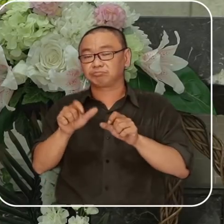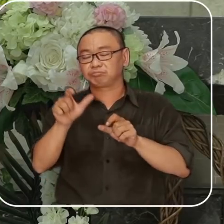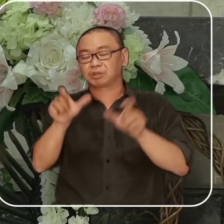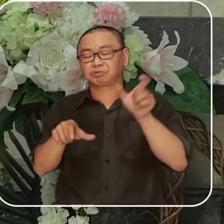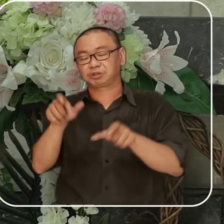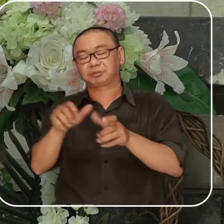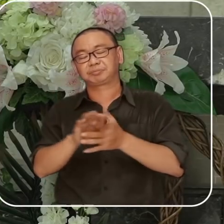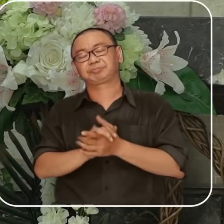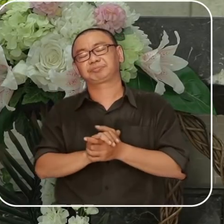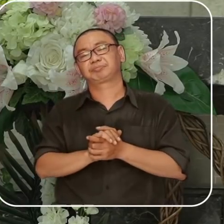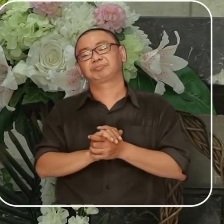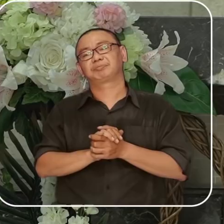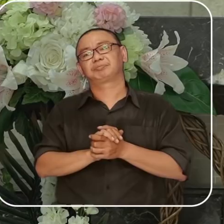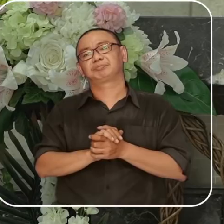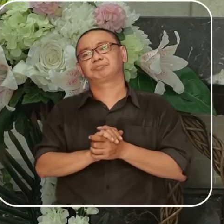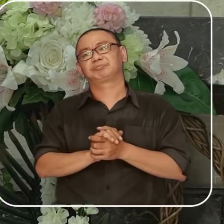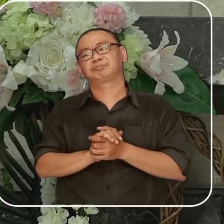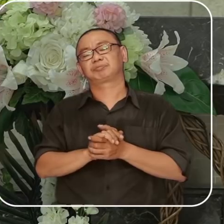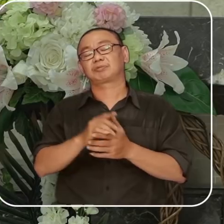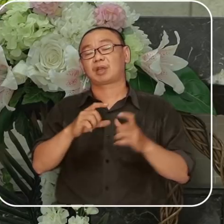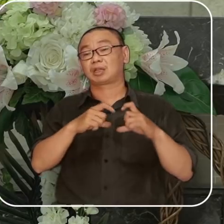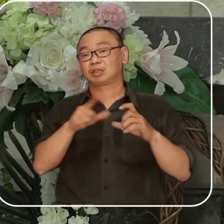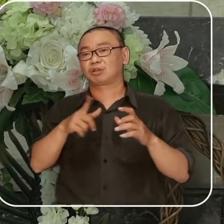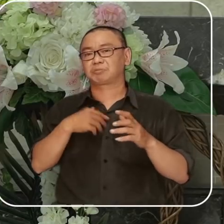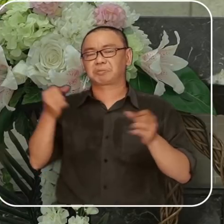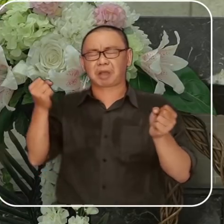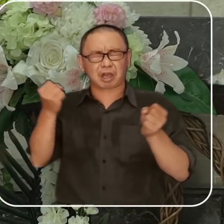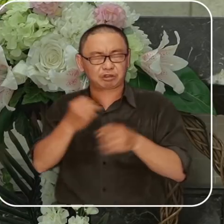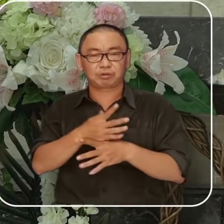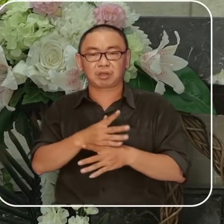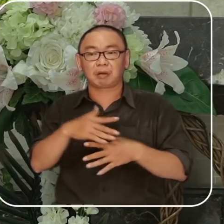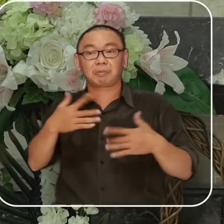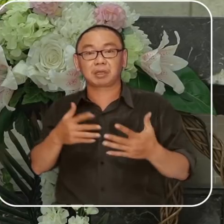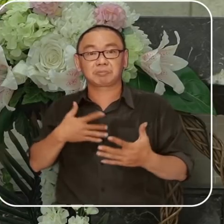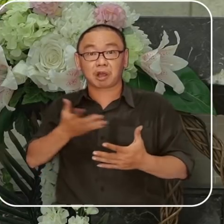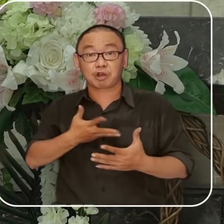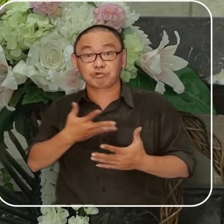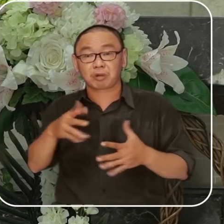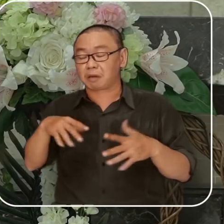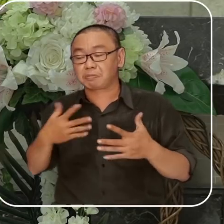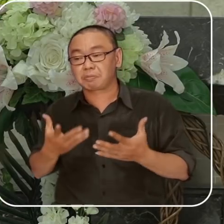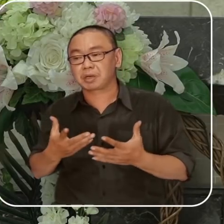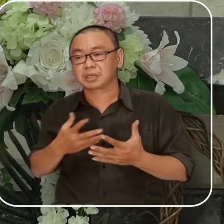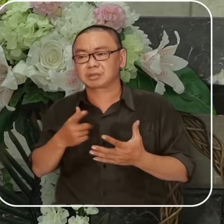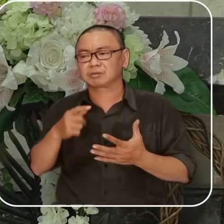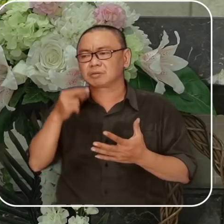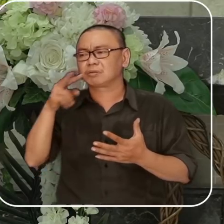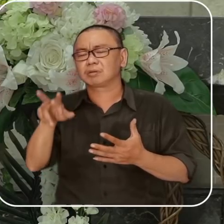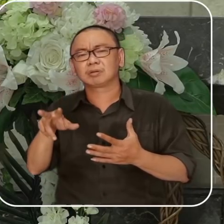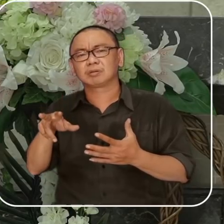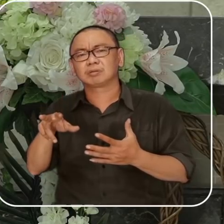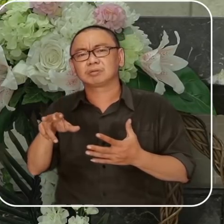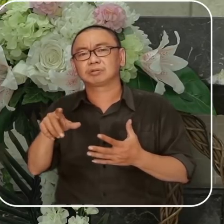Hati itulah yang sangat mempengaruhi apa yang akan diinginkan, apa yang akan didambakan,